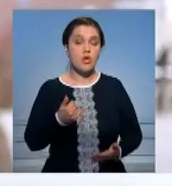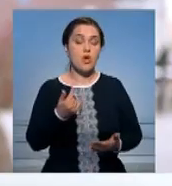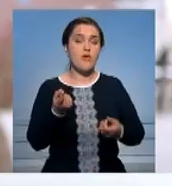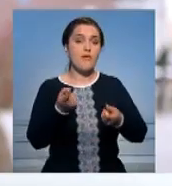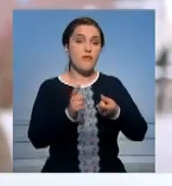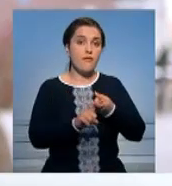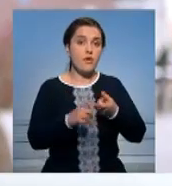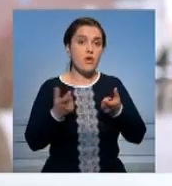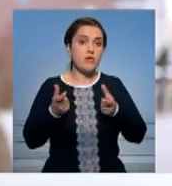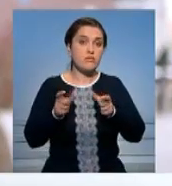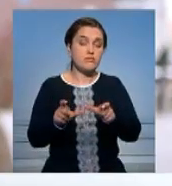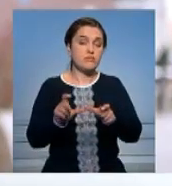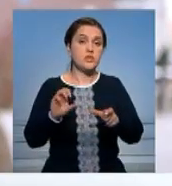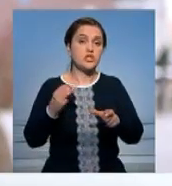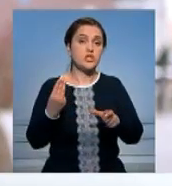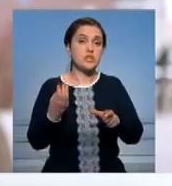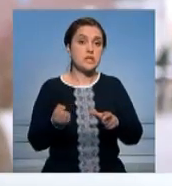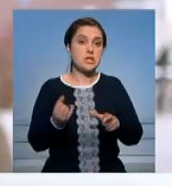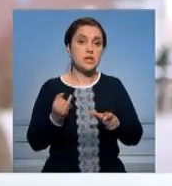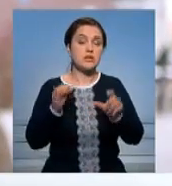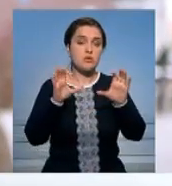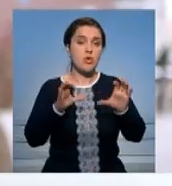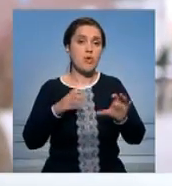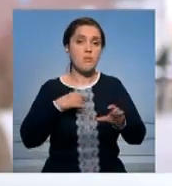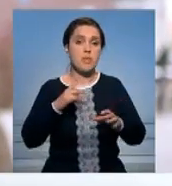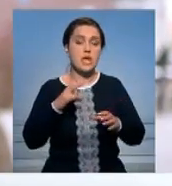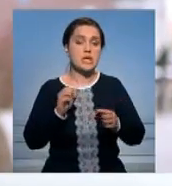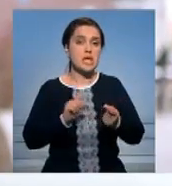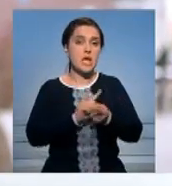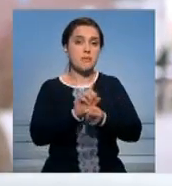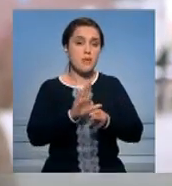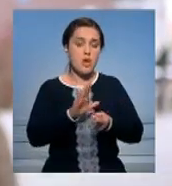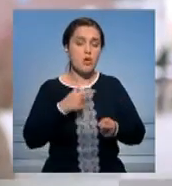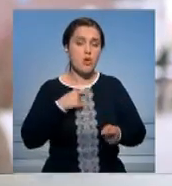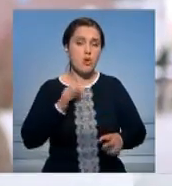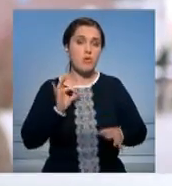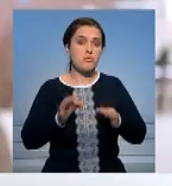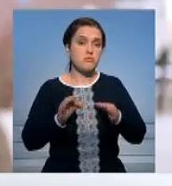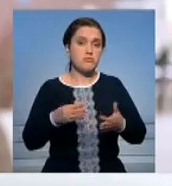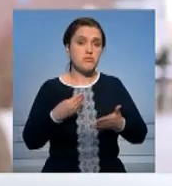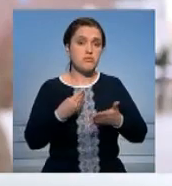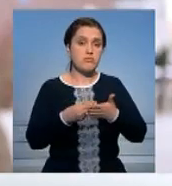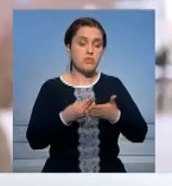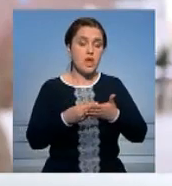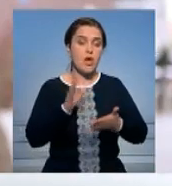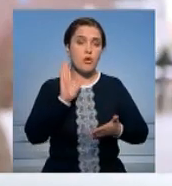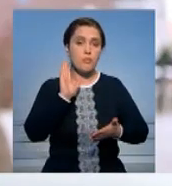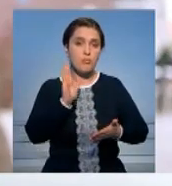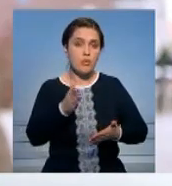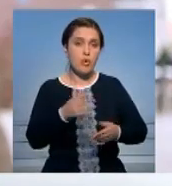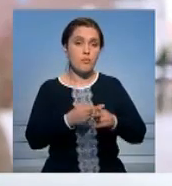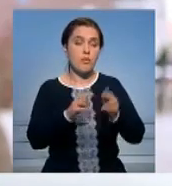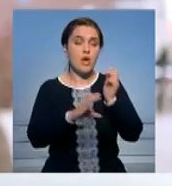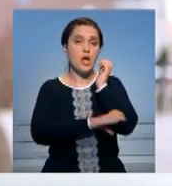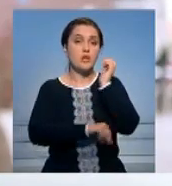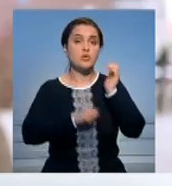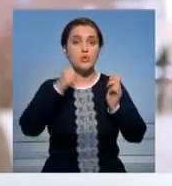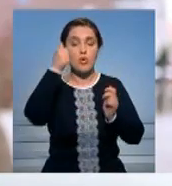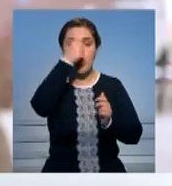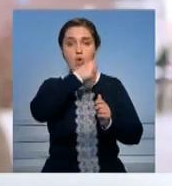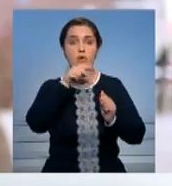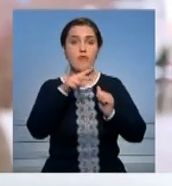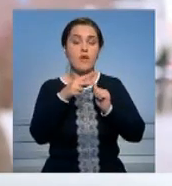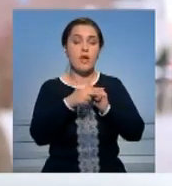с озвученным законопроектом не меняем свой базовый прогноз по валютной паре доллар-рубль. Мы по-прежнему ожидаем к концу 2018 года по